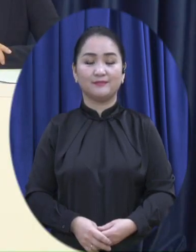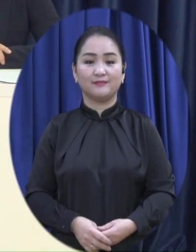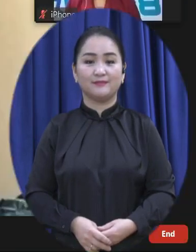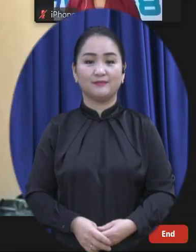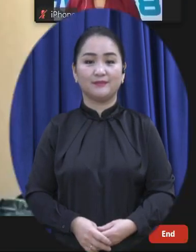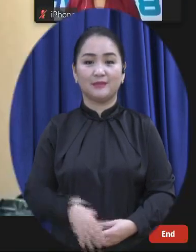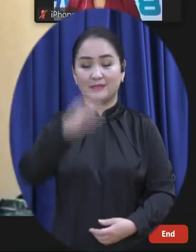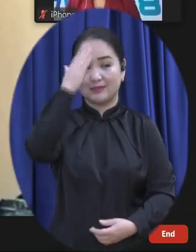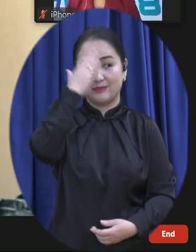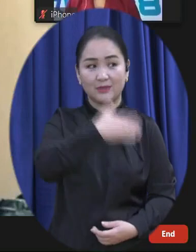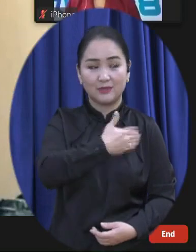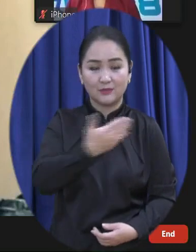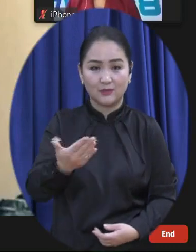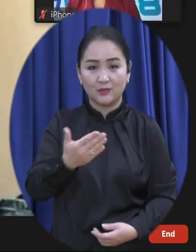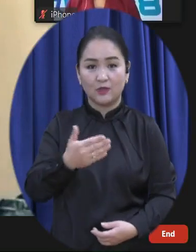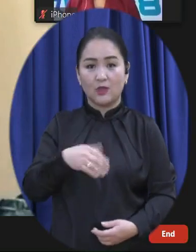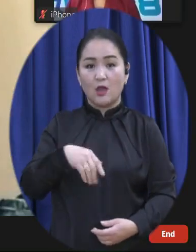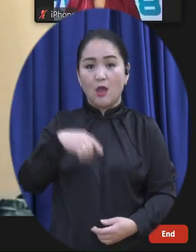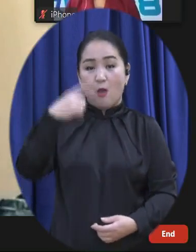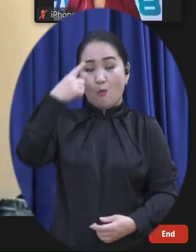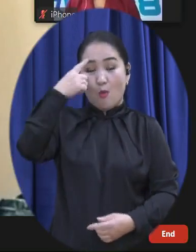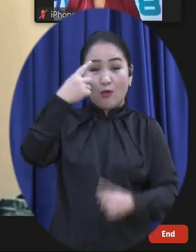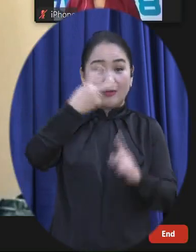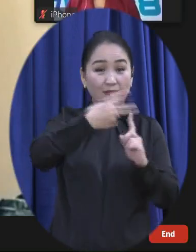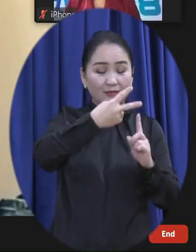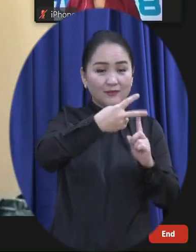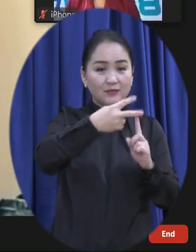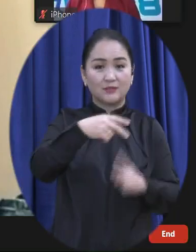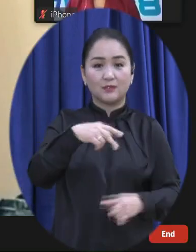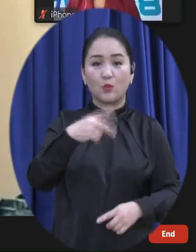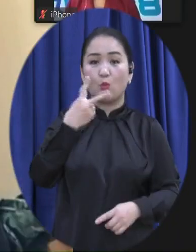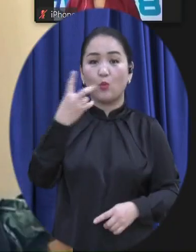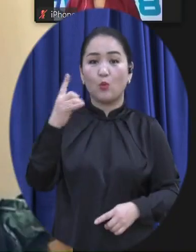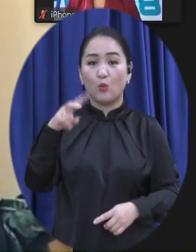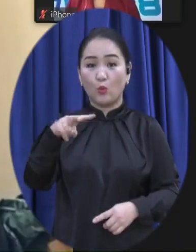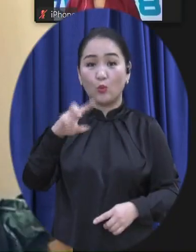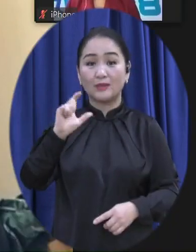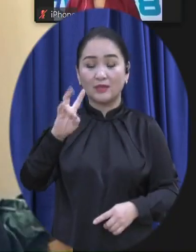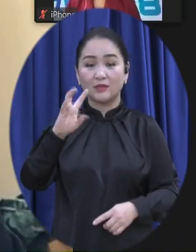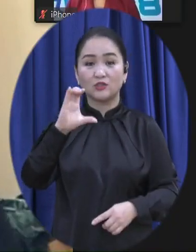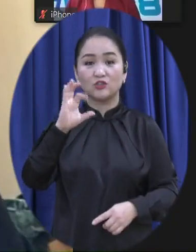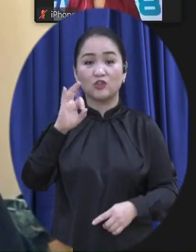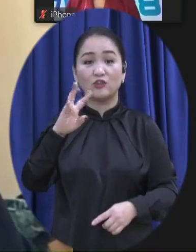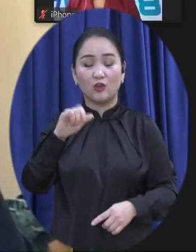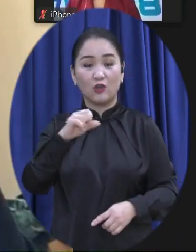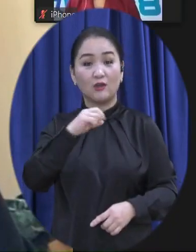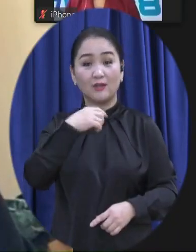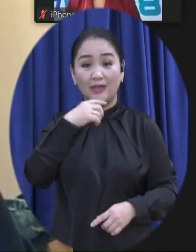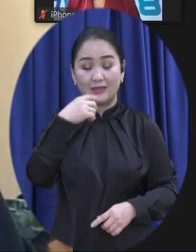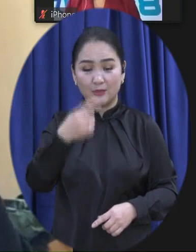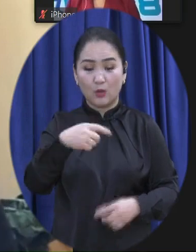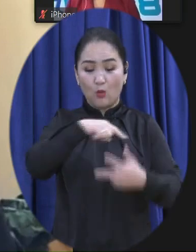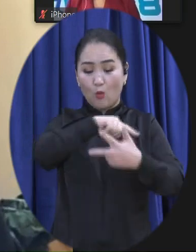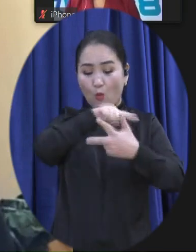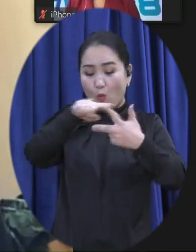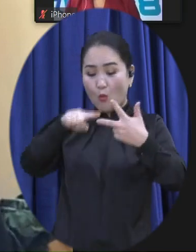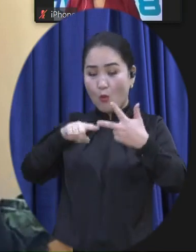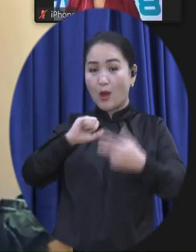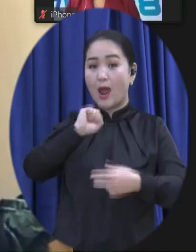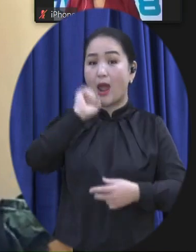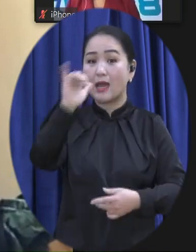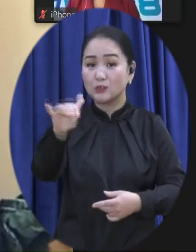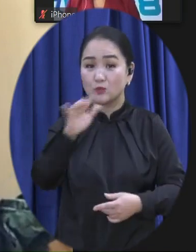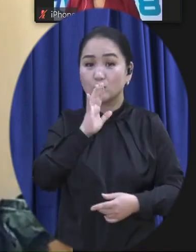За сайн байна уу? Үндэсний олон нийтийн телевизээс сурвалжлагч Үлдэн Салан холбогдож байна. Та бүхнээс өнөөдөр 3 асуултанд хариулт авахыг хүсэж